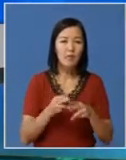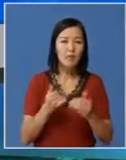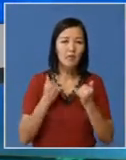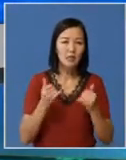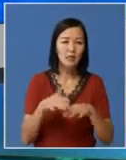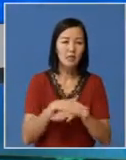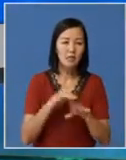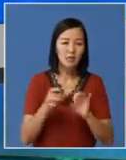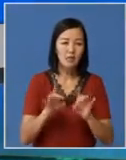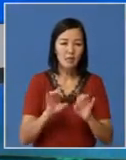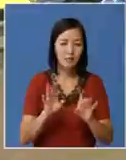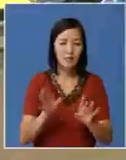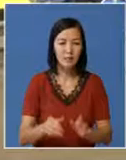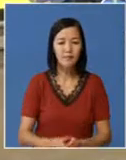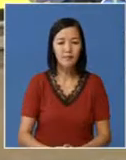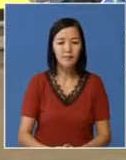коллега.